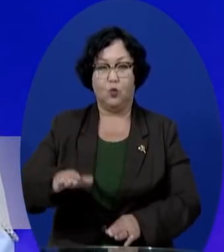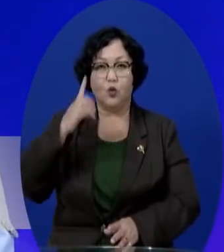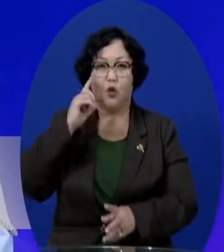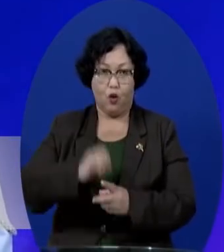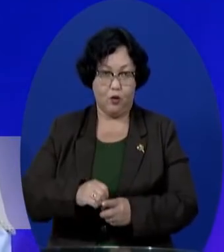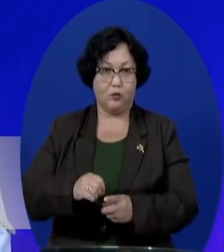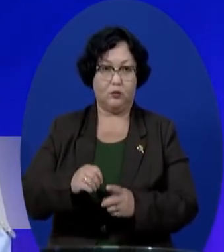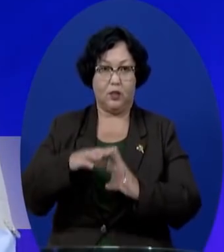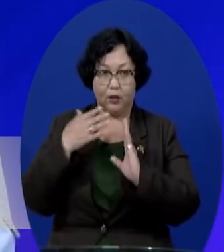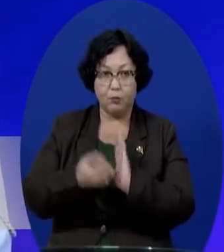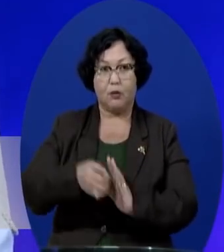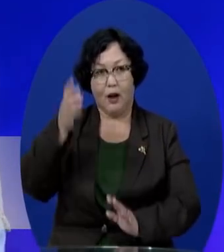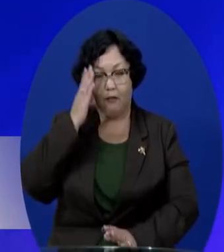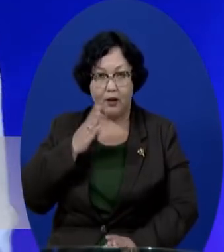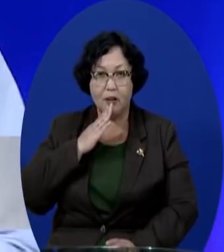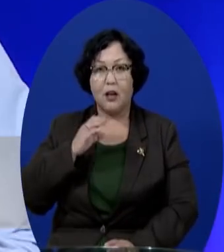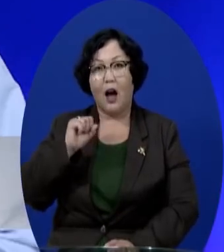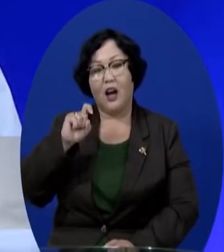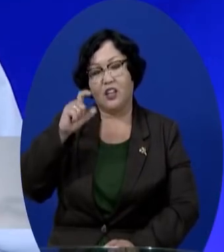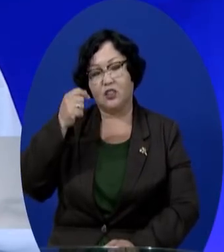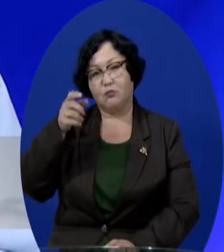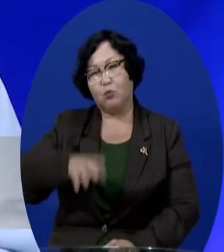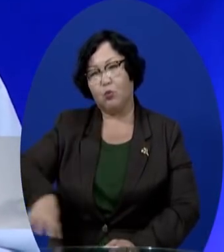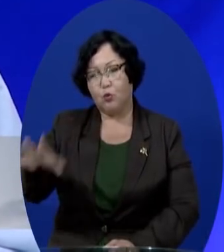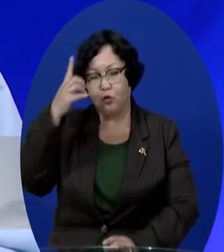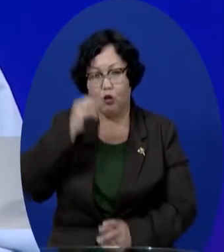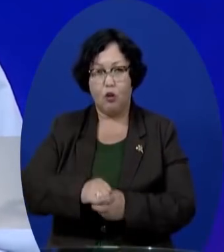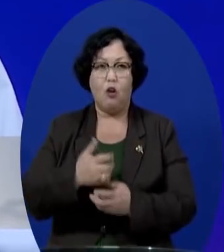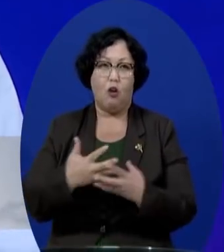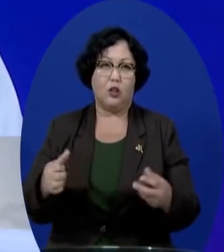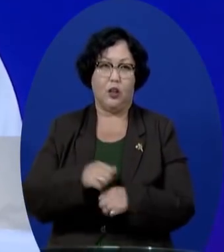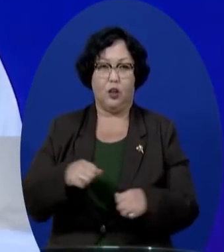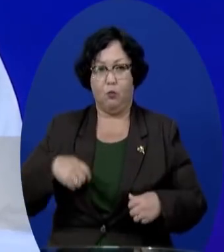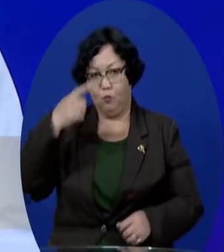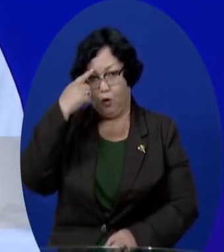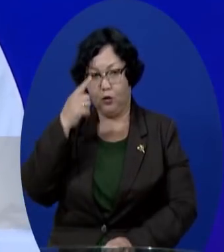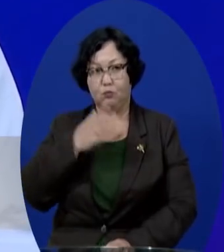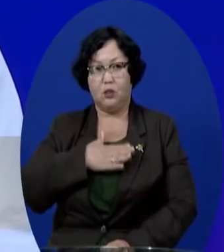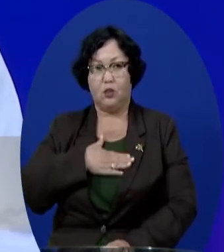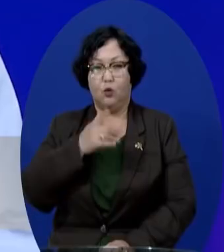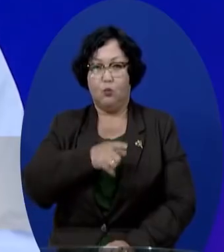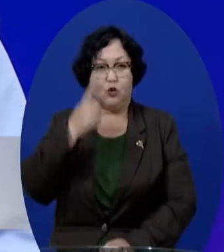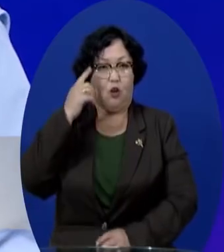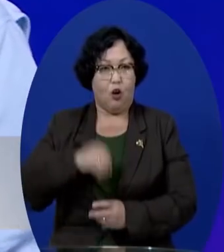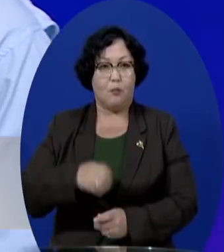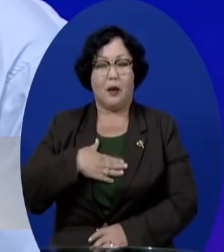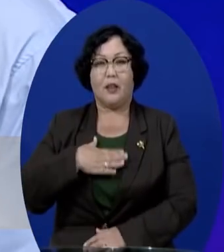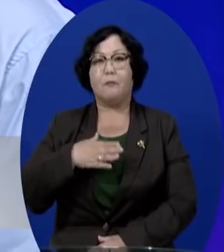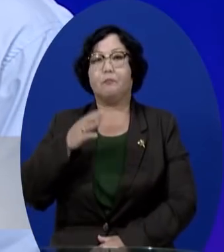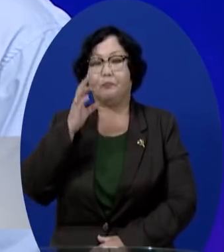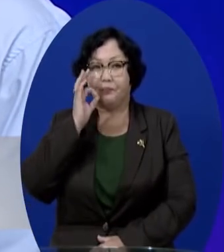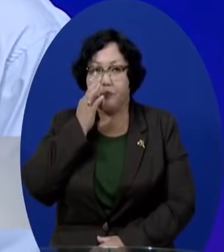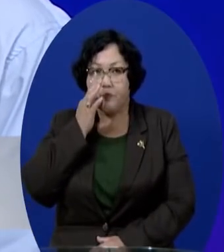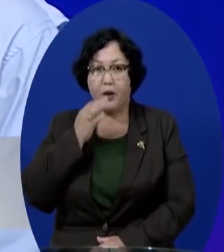дамжуулан, гэр бүлд дамжуулж, гэр бүлээр дамжуулан олон иргэд монголчуудаа дамжуулж, ялангуяа энэ хүүхэлтэй кино маань магадгүй цаашаа дэлхийн